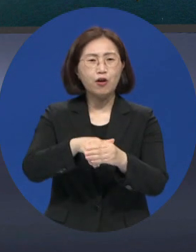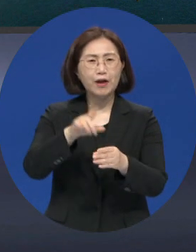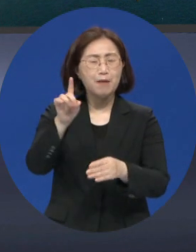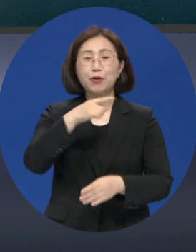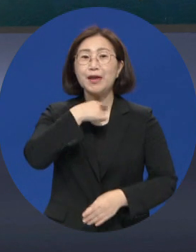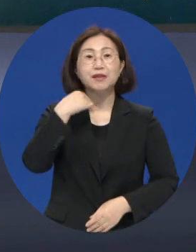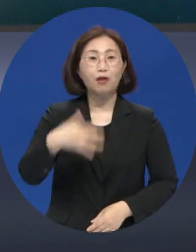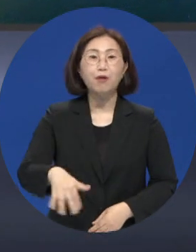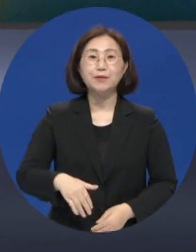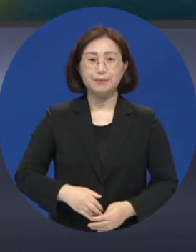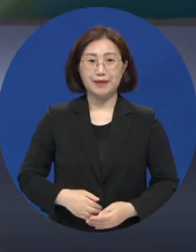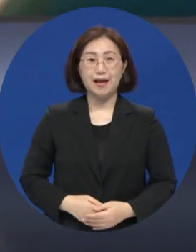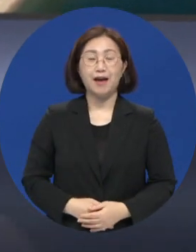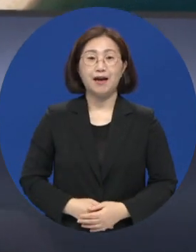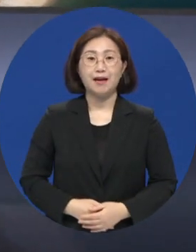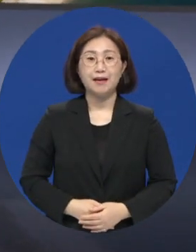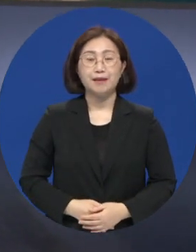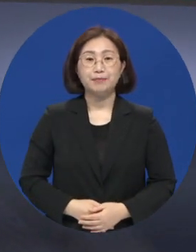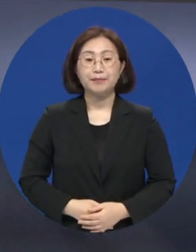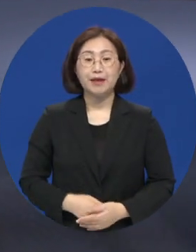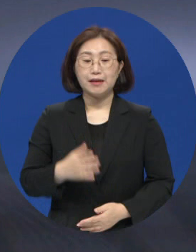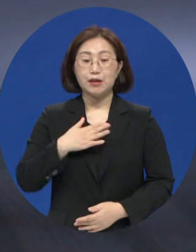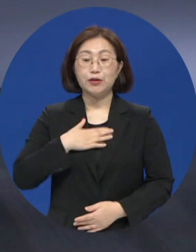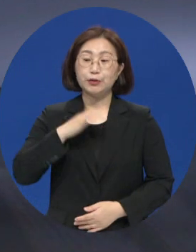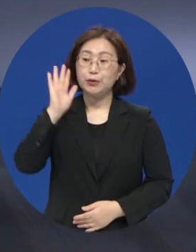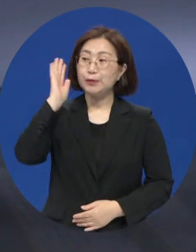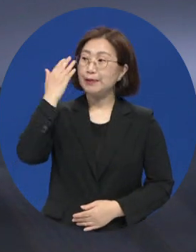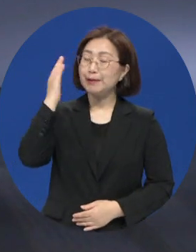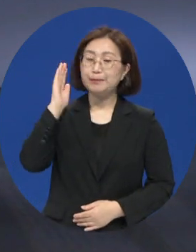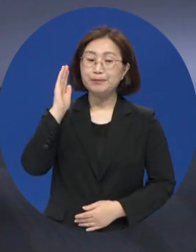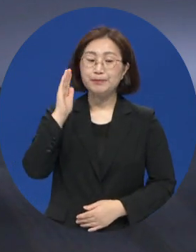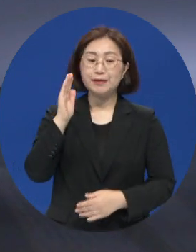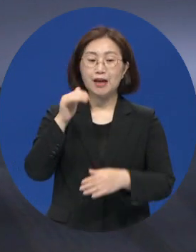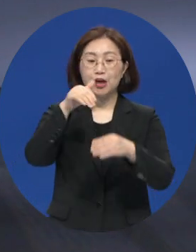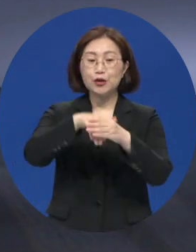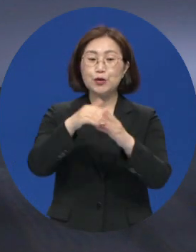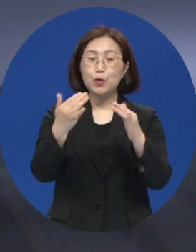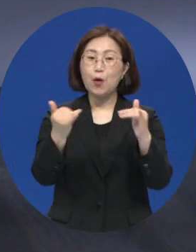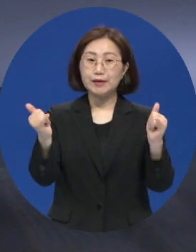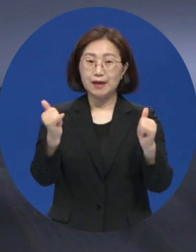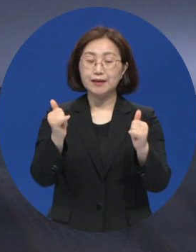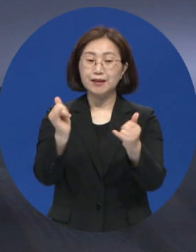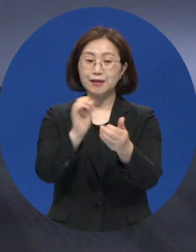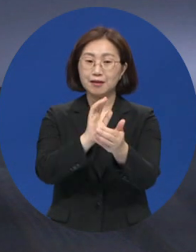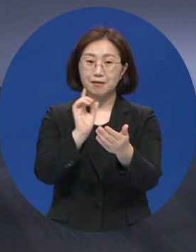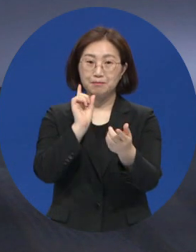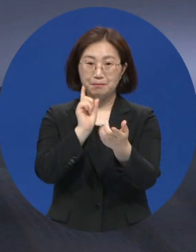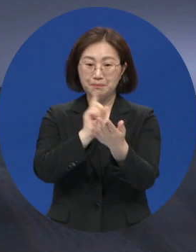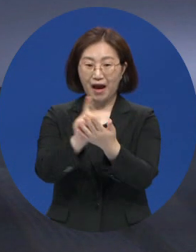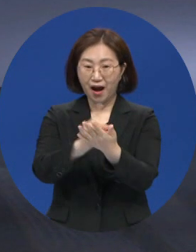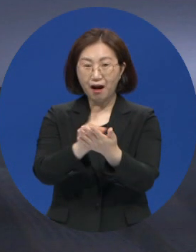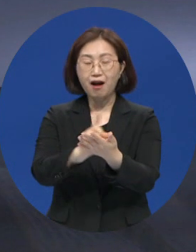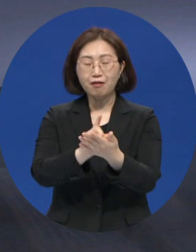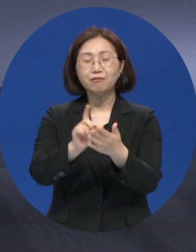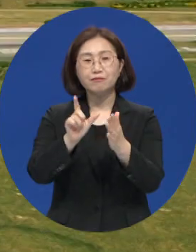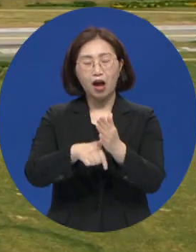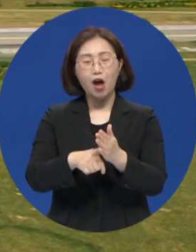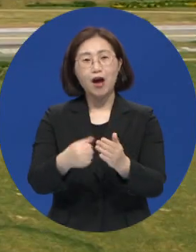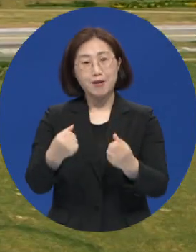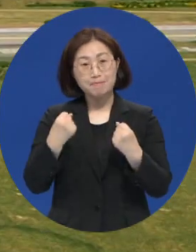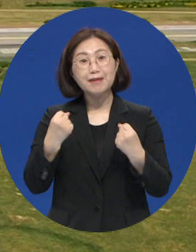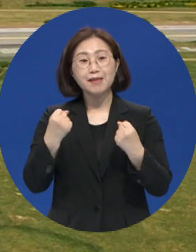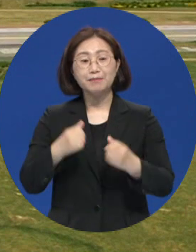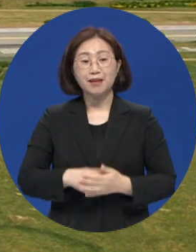적이 없었습니다 저는 요즘 유권자들을 만날 때마다 힘이 납니다